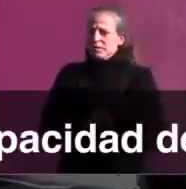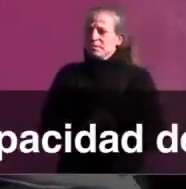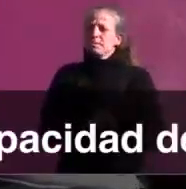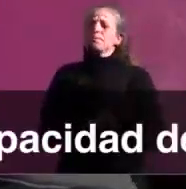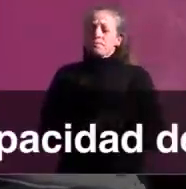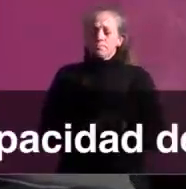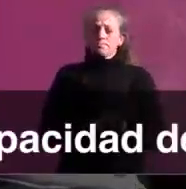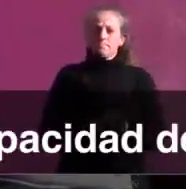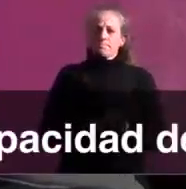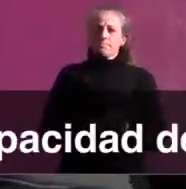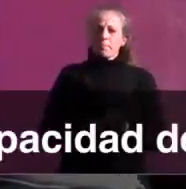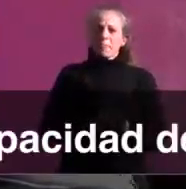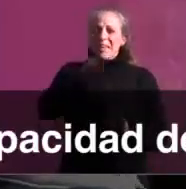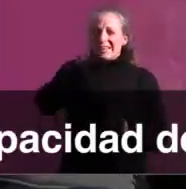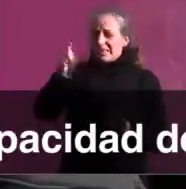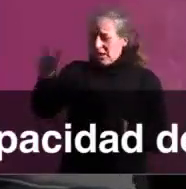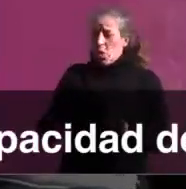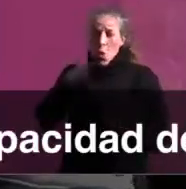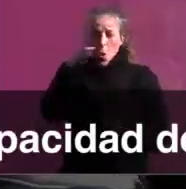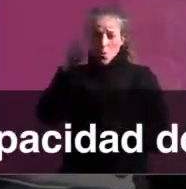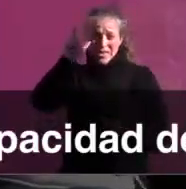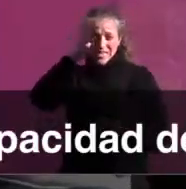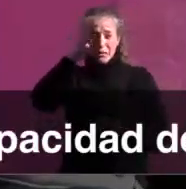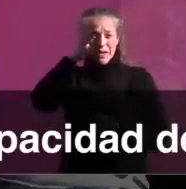de més que ha demostrat